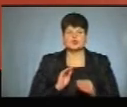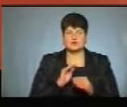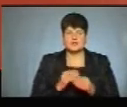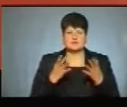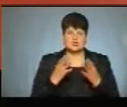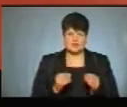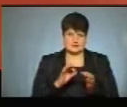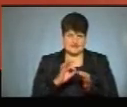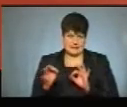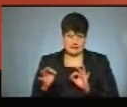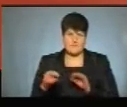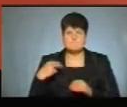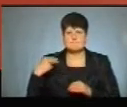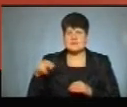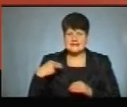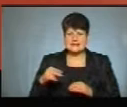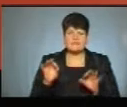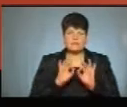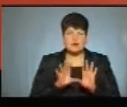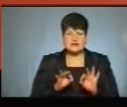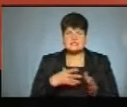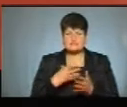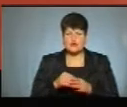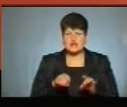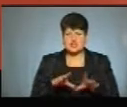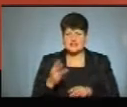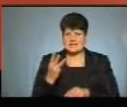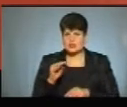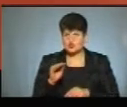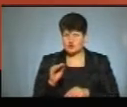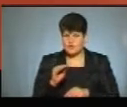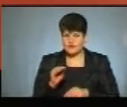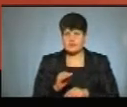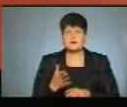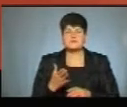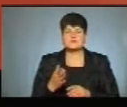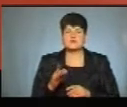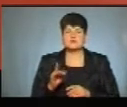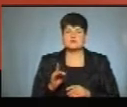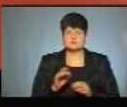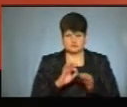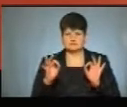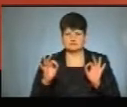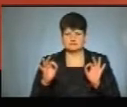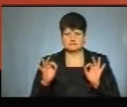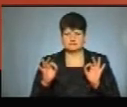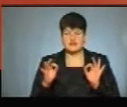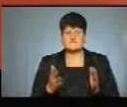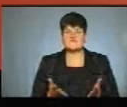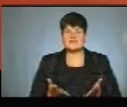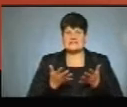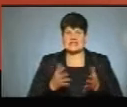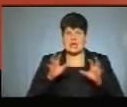цитату президента, в якій він пояснює своє рішення за 3 жовтня у ресурсі «Слово і діло». Цитую, визнання